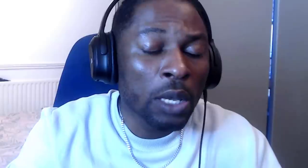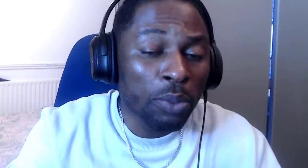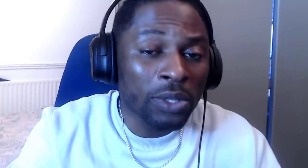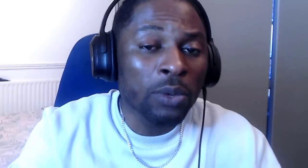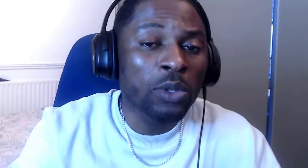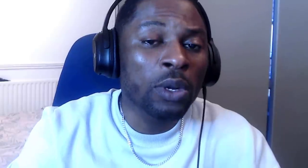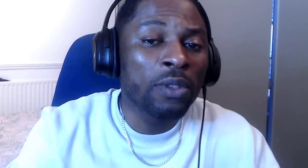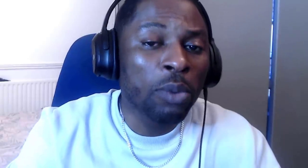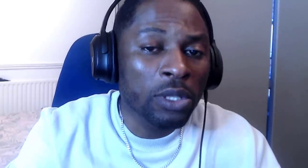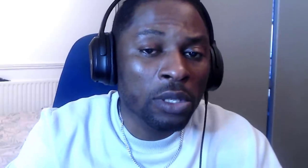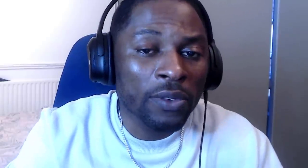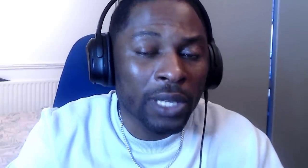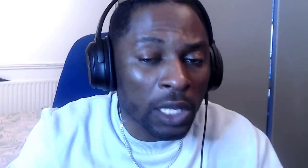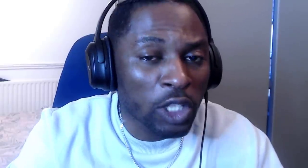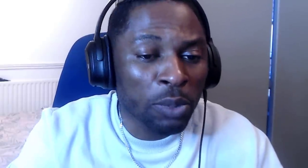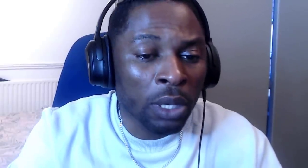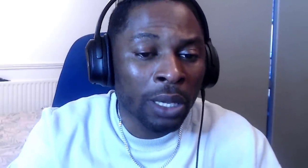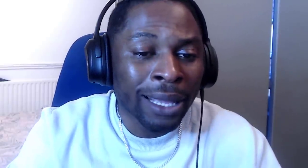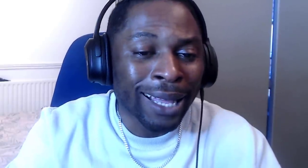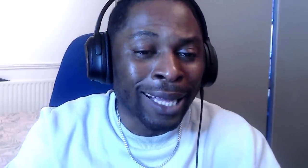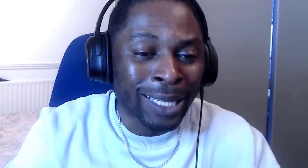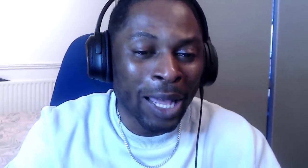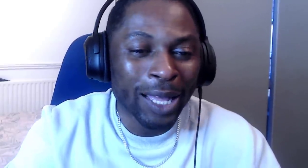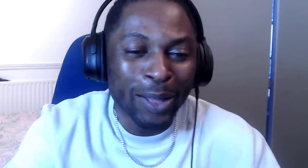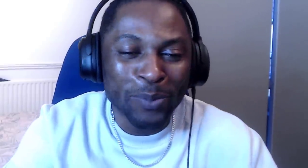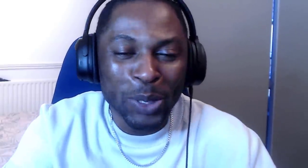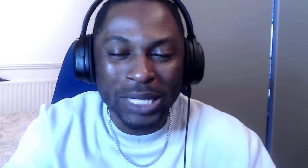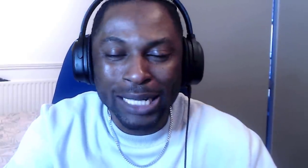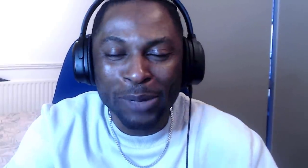witzigen uhr sollte die post ist die tgv